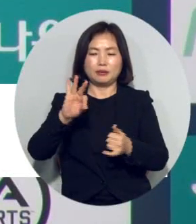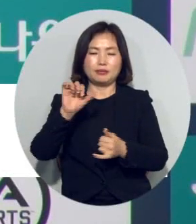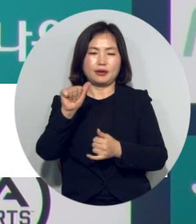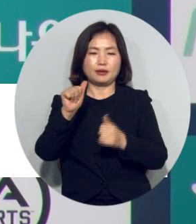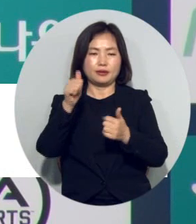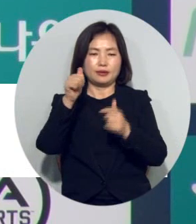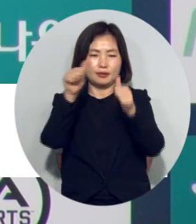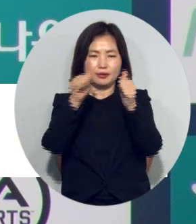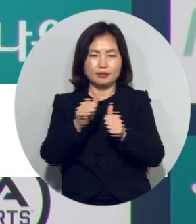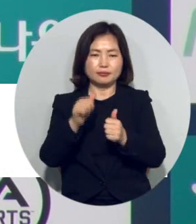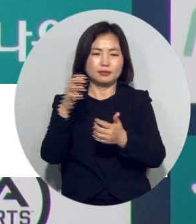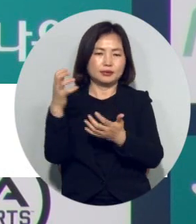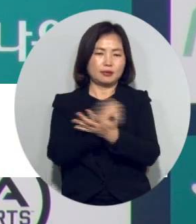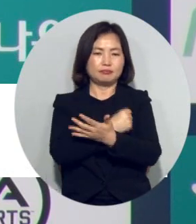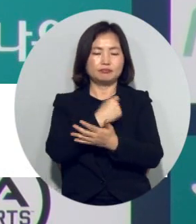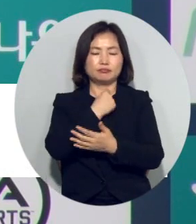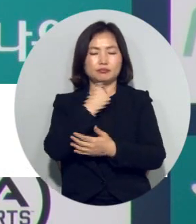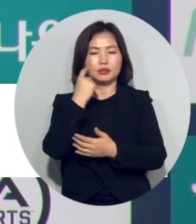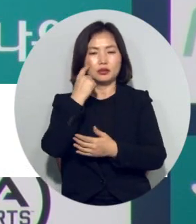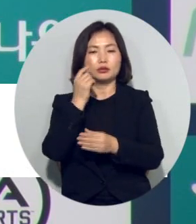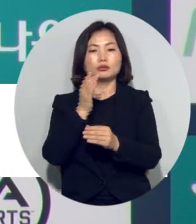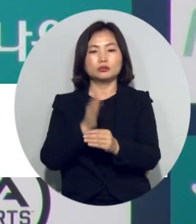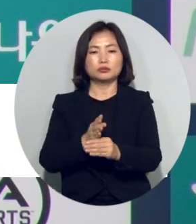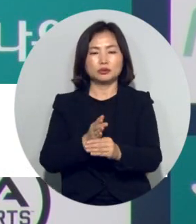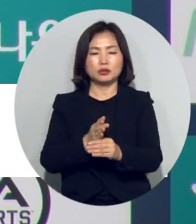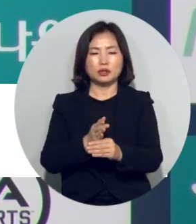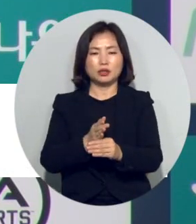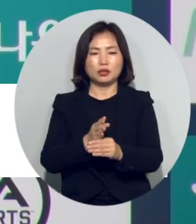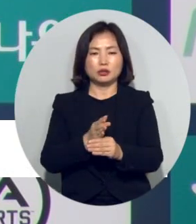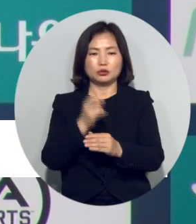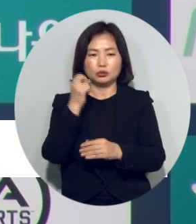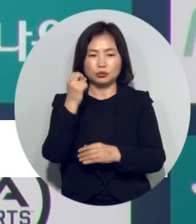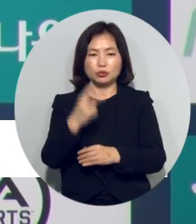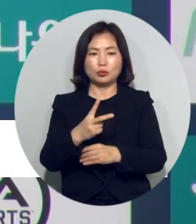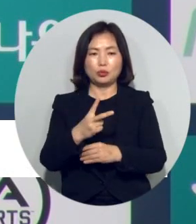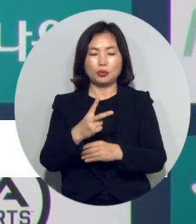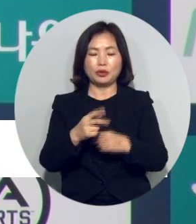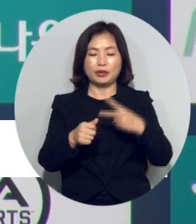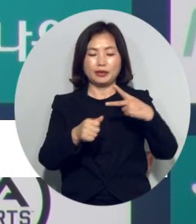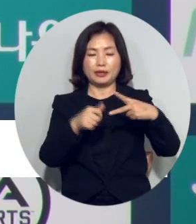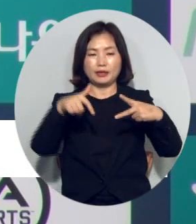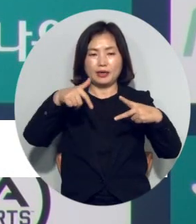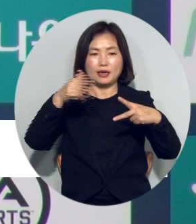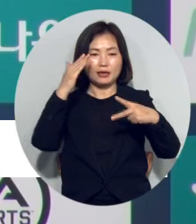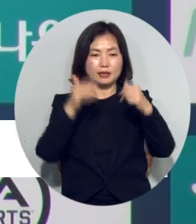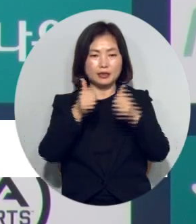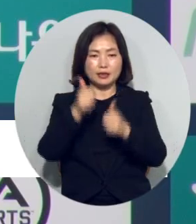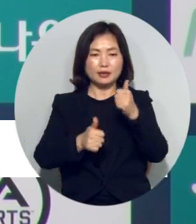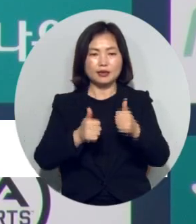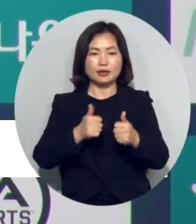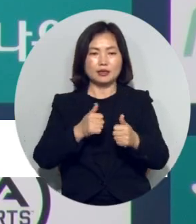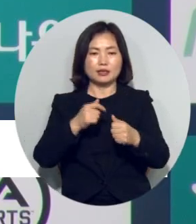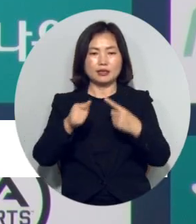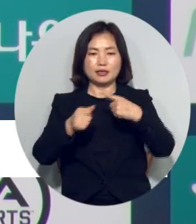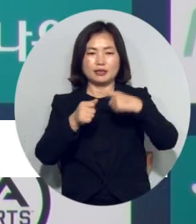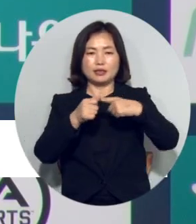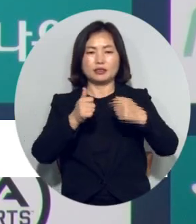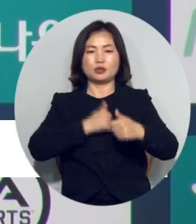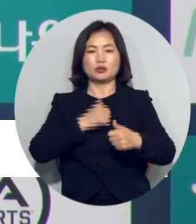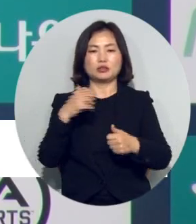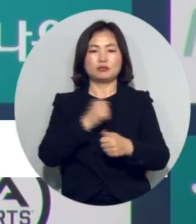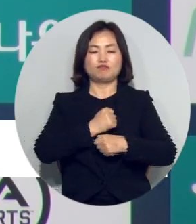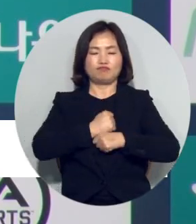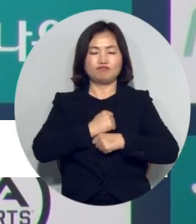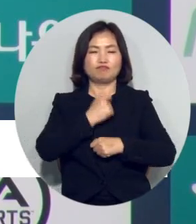반드시 FA컵을 좀 더 잡아야 되겠다는 생각을 가지고 있고 또 KU와 이렇게 좀 자존심을 좀 더